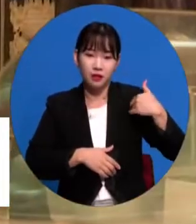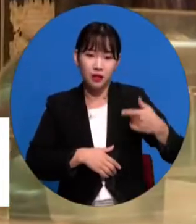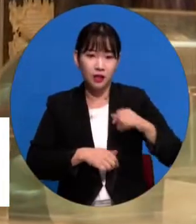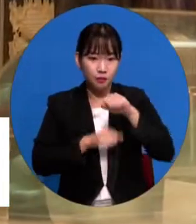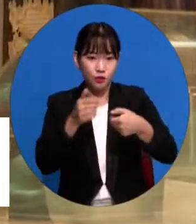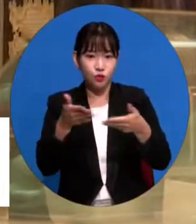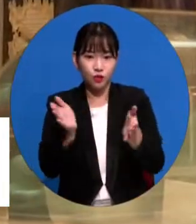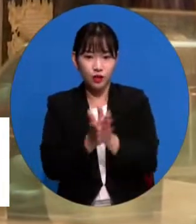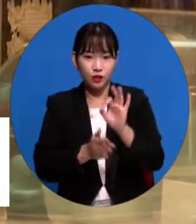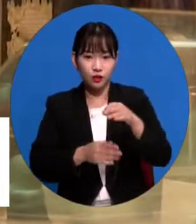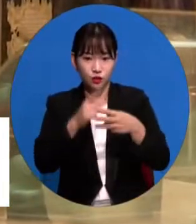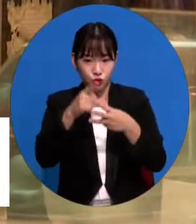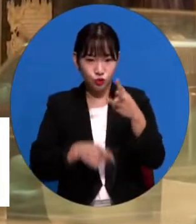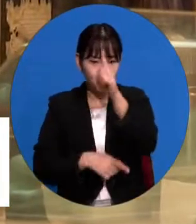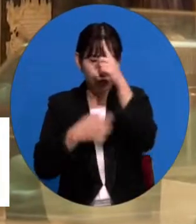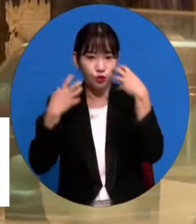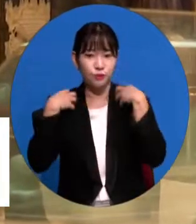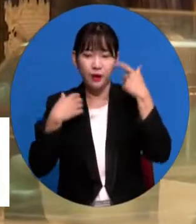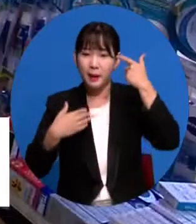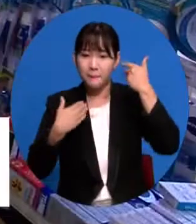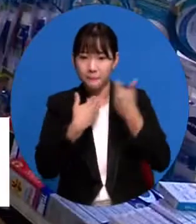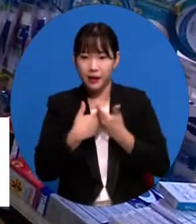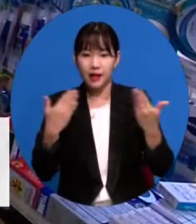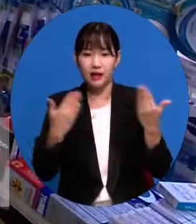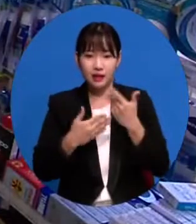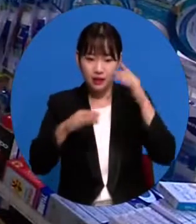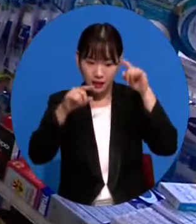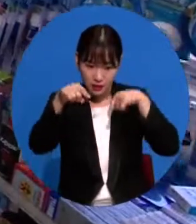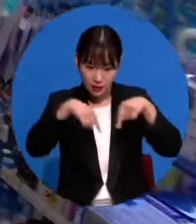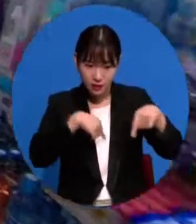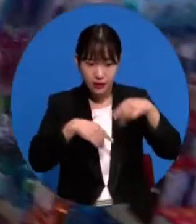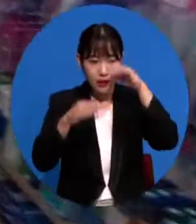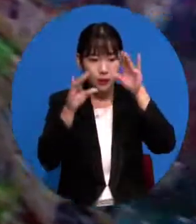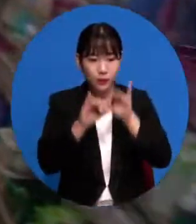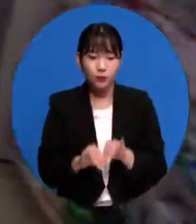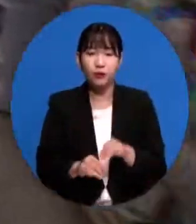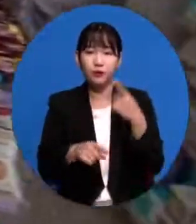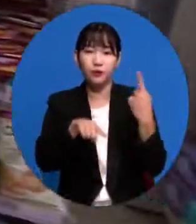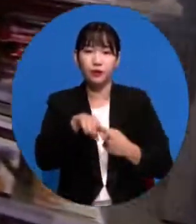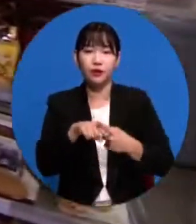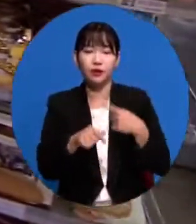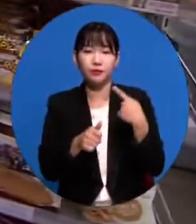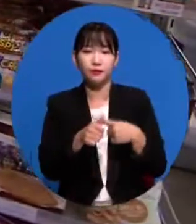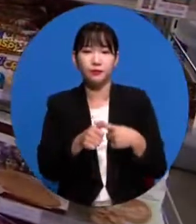민주당이 윤석열 정권의 반노동 정책에 동조하는 것이라고 주장했습니다.